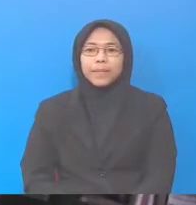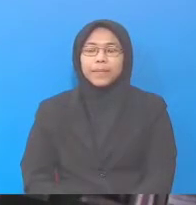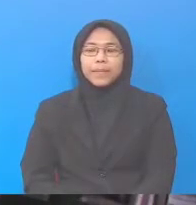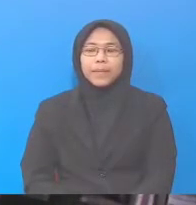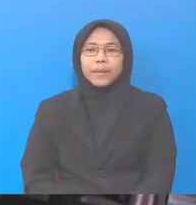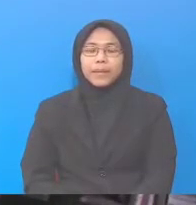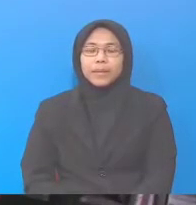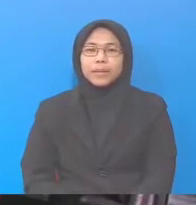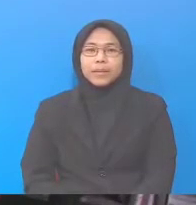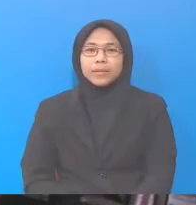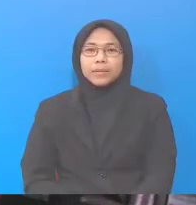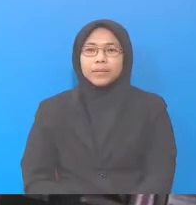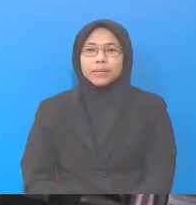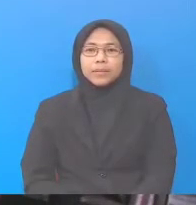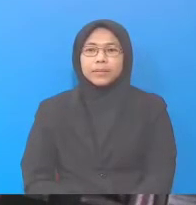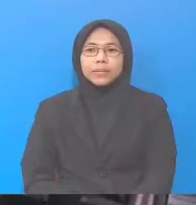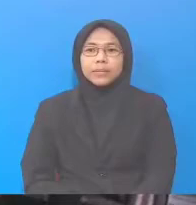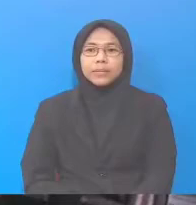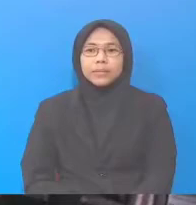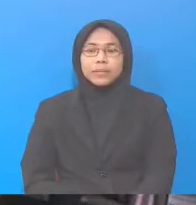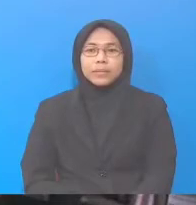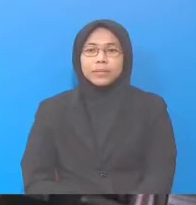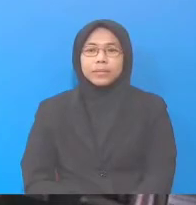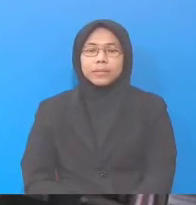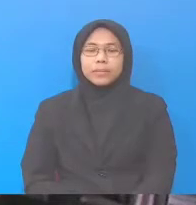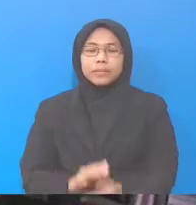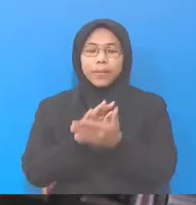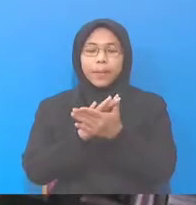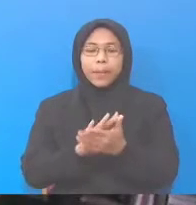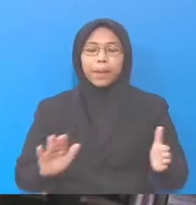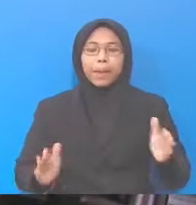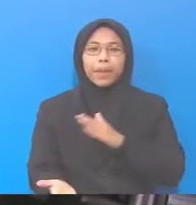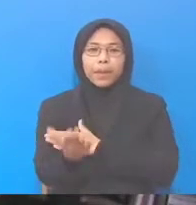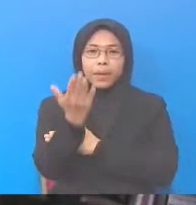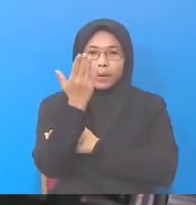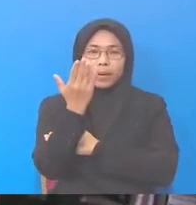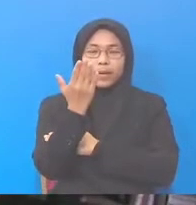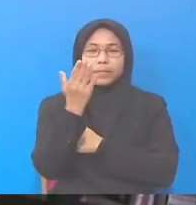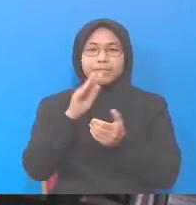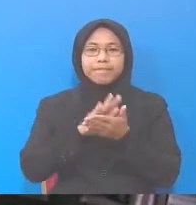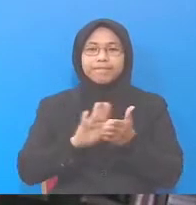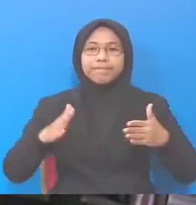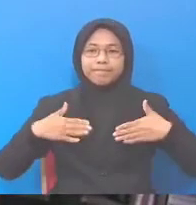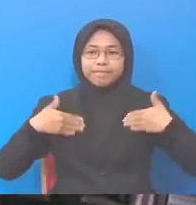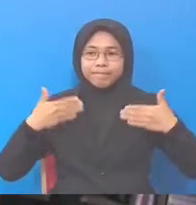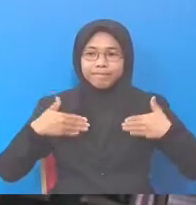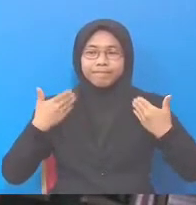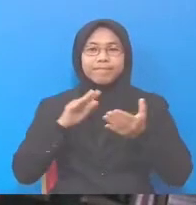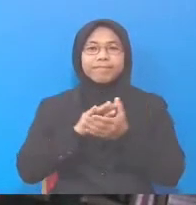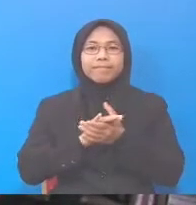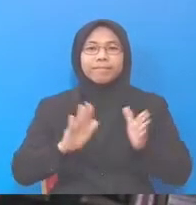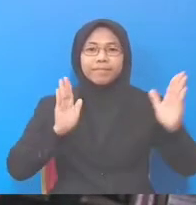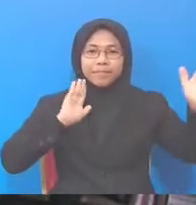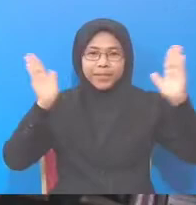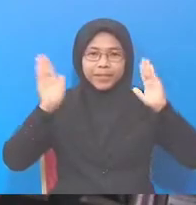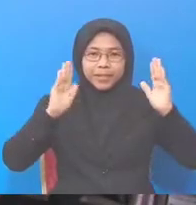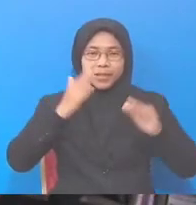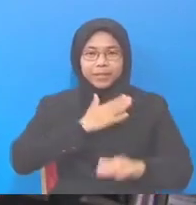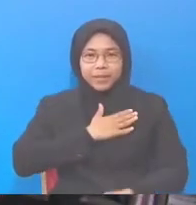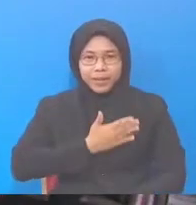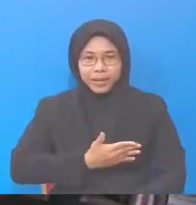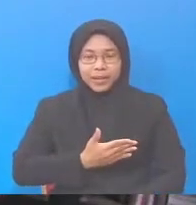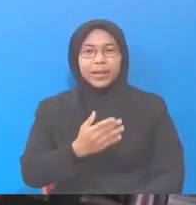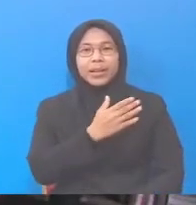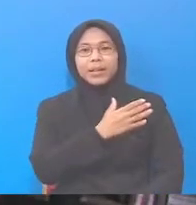Hi Ho Hai selamat pagi dan salam sejahtera salam Malaysia prihatin